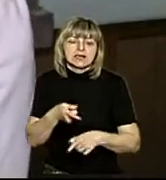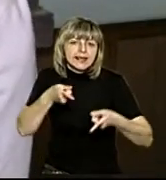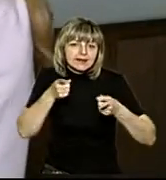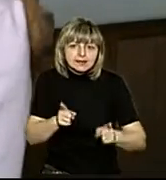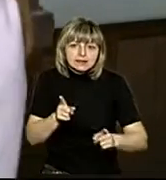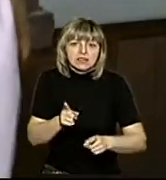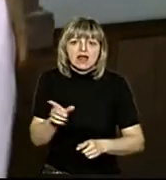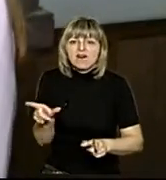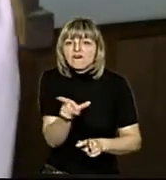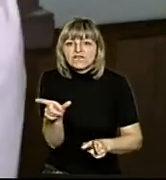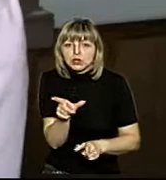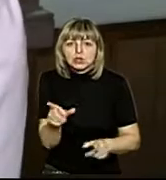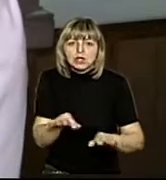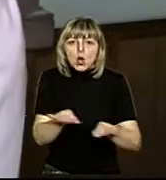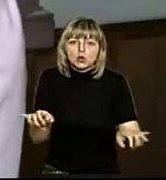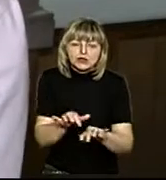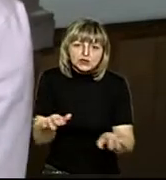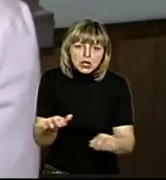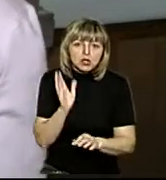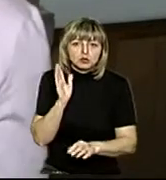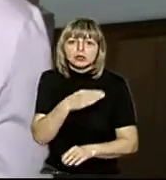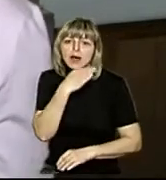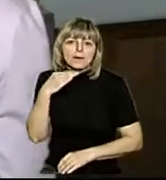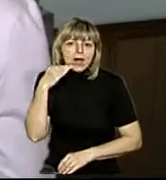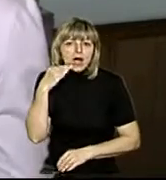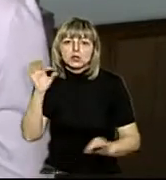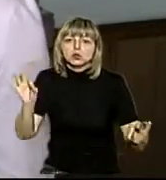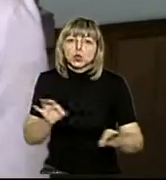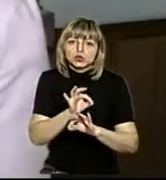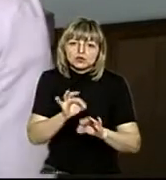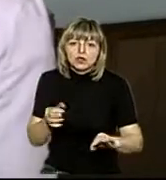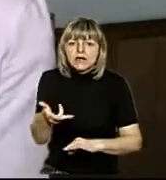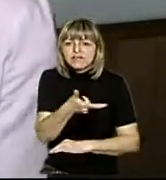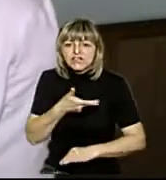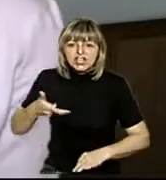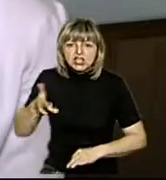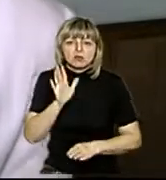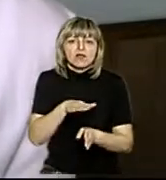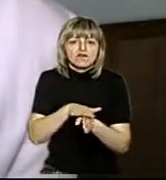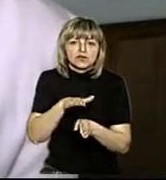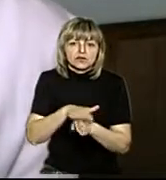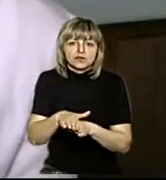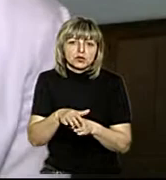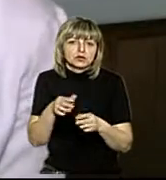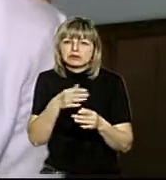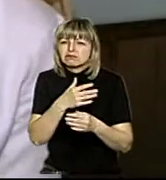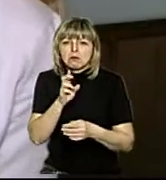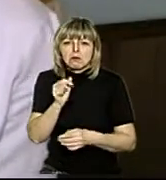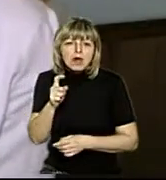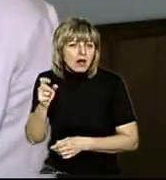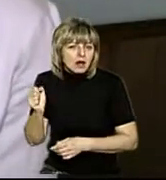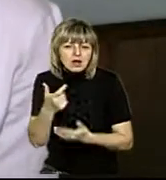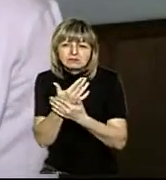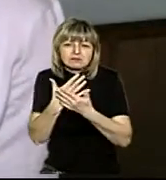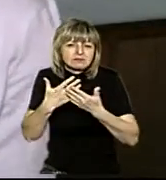Ось в дуеті з органом буде багато творів, в тріо ми будемо виконувати «Магніфікат» Баха, арію з